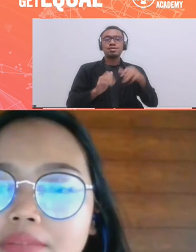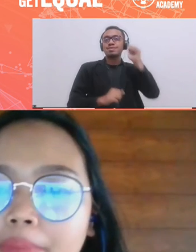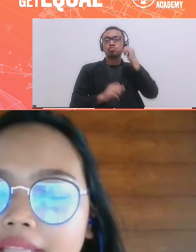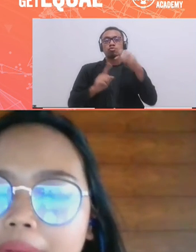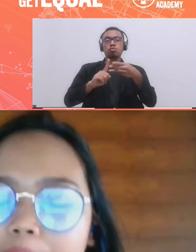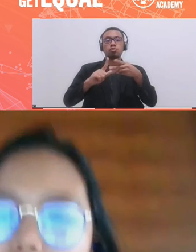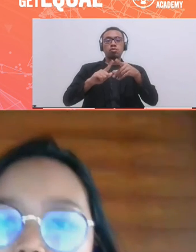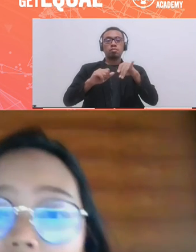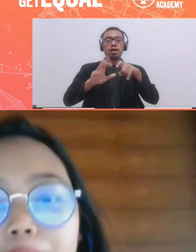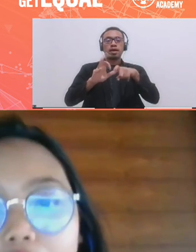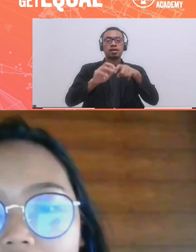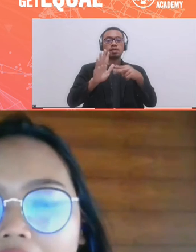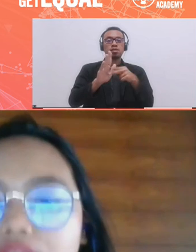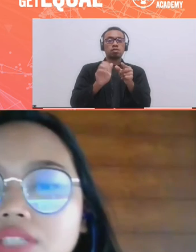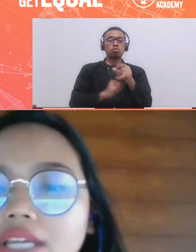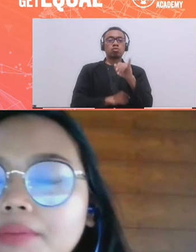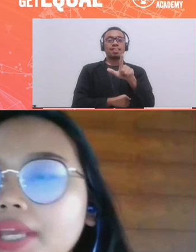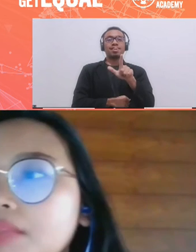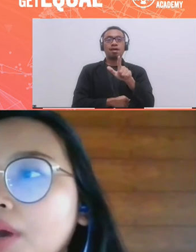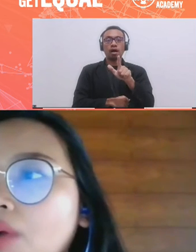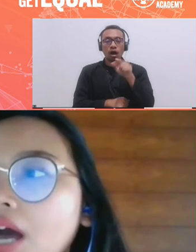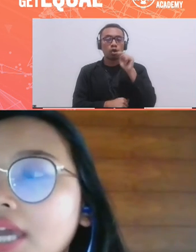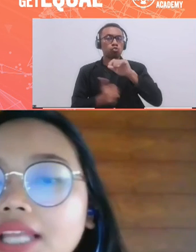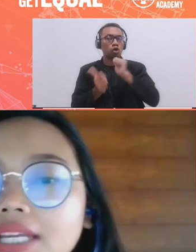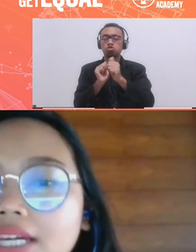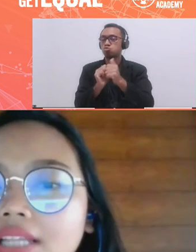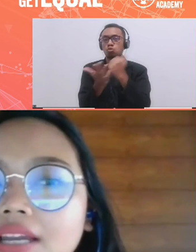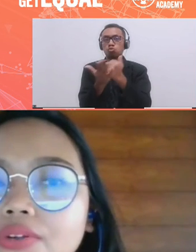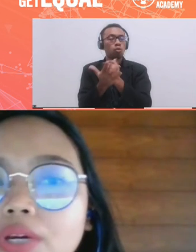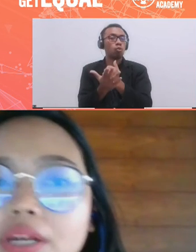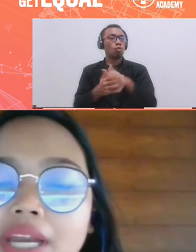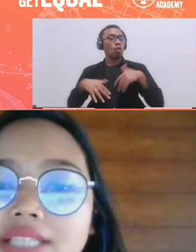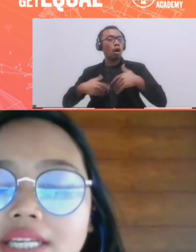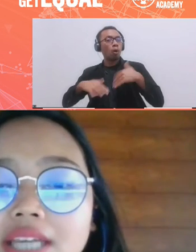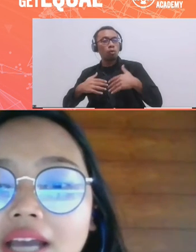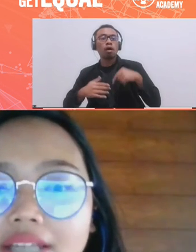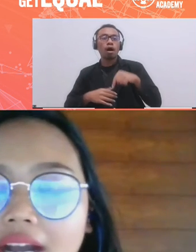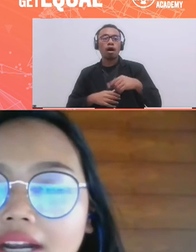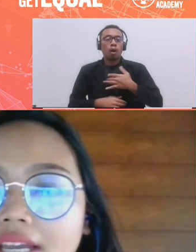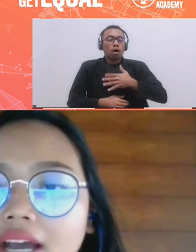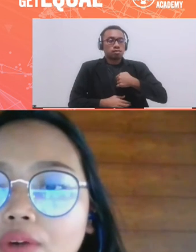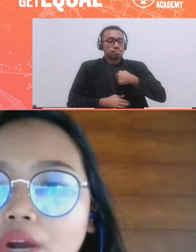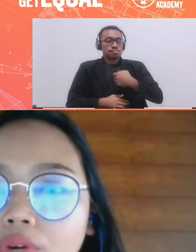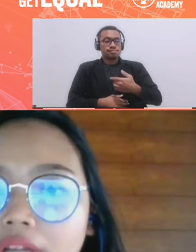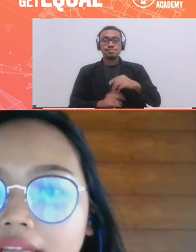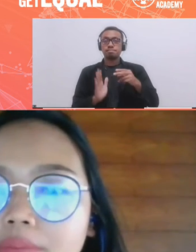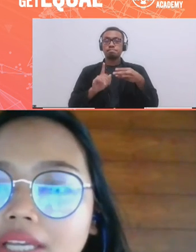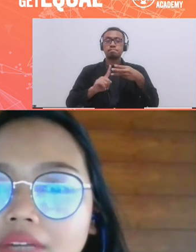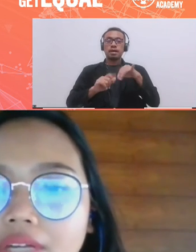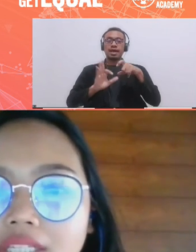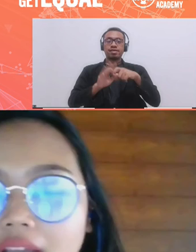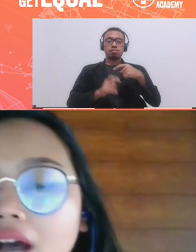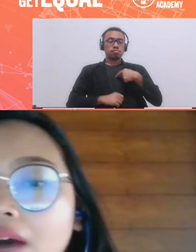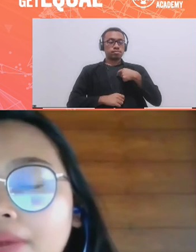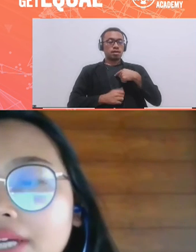itu juga sempat apa namanya lumayan high profile kasusnya. Kita melihat bahwa ya tadi kerentanan untuk kriminalisasi ini ada karena ya undang-undang yang